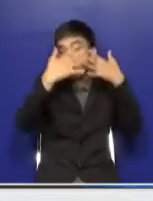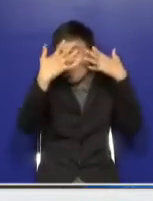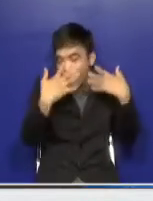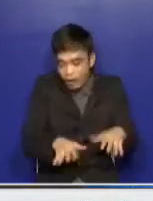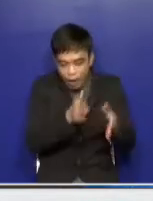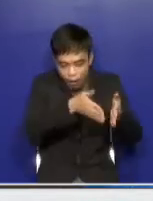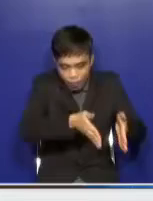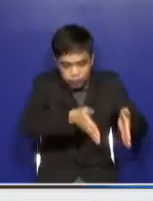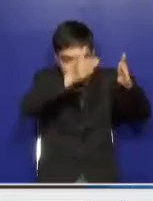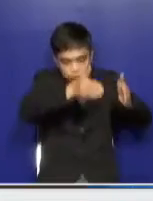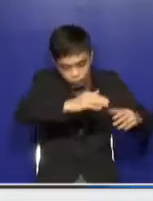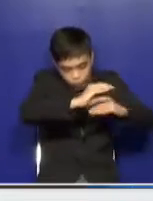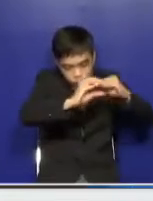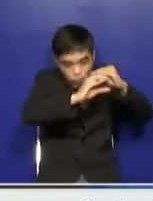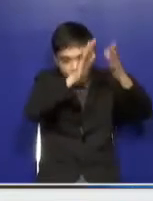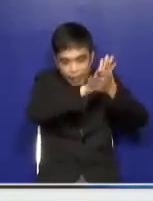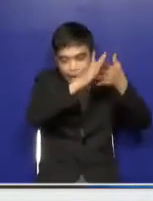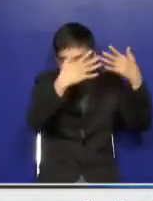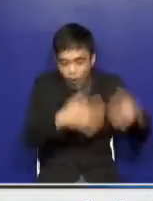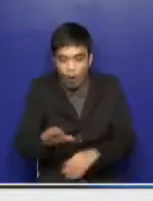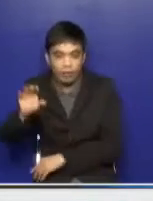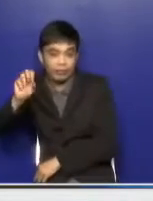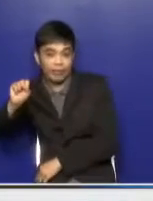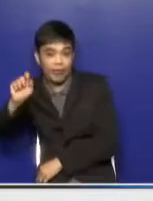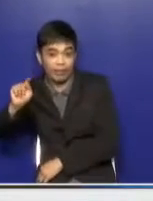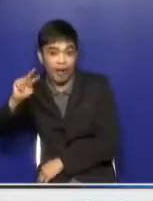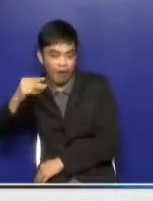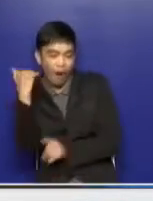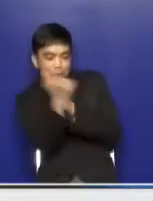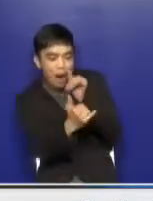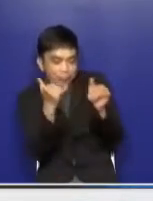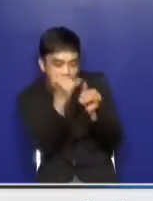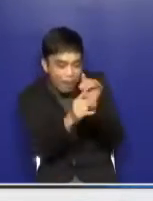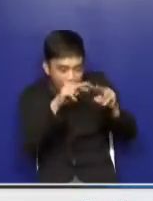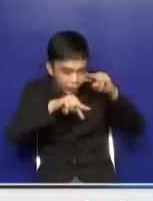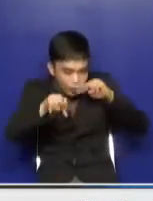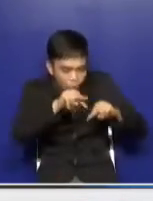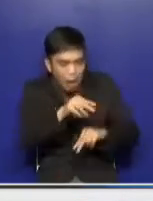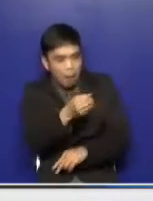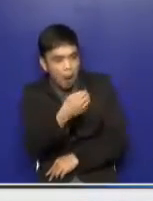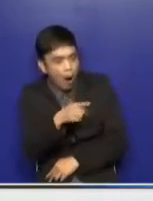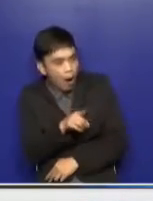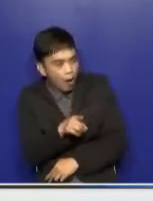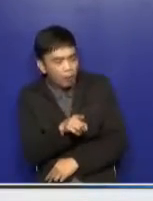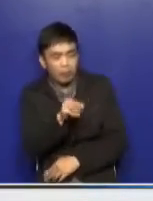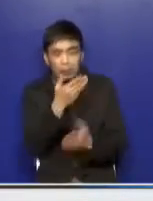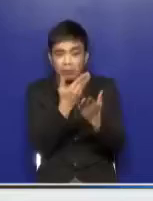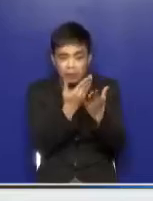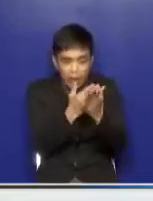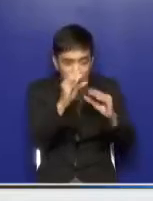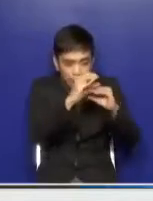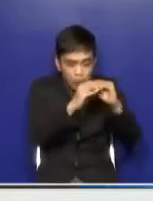ำนักงานตรวจเงินแผ่นดินเข้าไปตรวจสอบบอกว่าอันนี้คือการก่อสร้างเนี่ยคือค่า